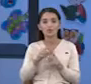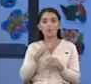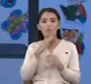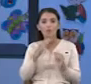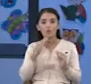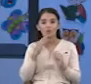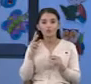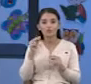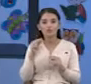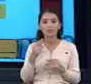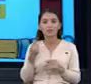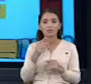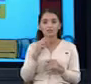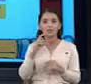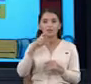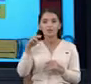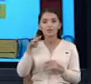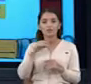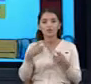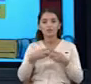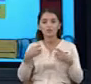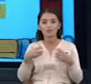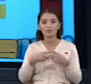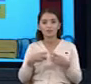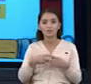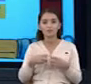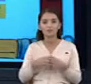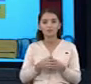числе и во множественном числе. Это резинка.